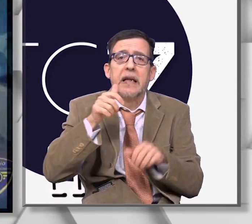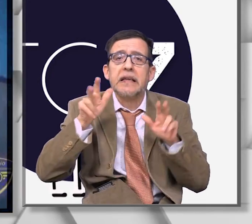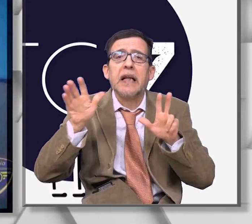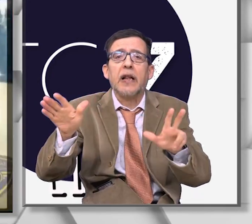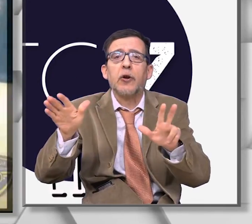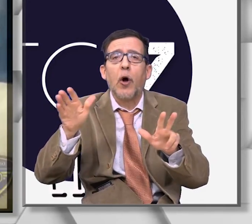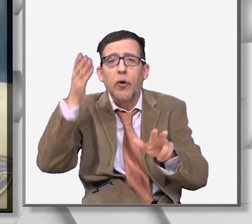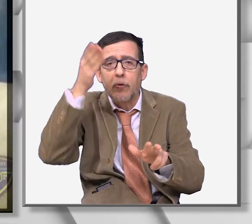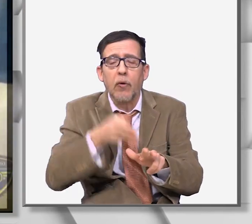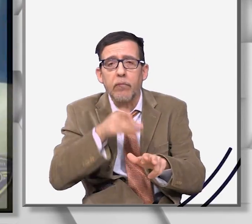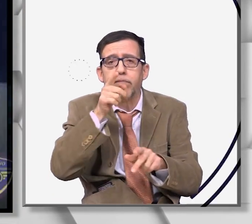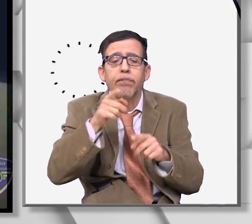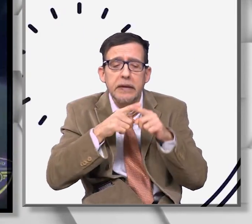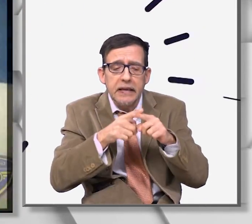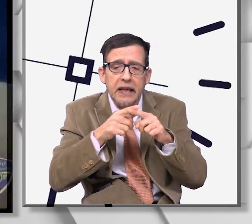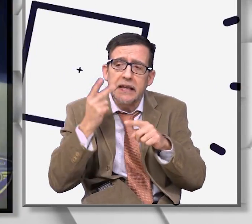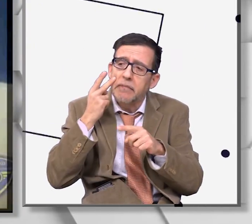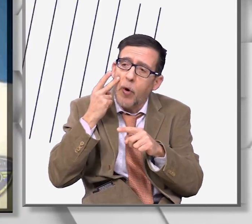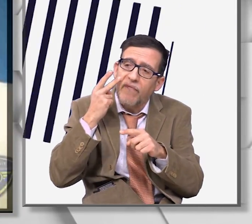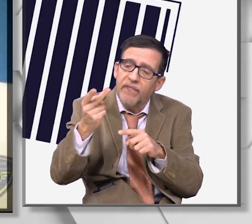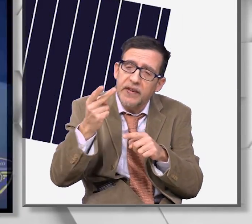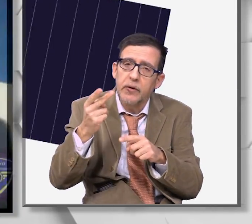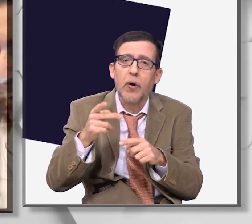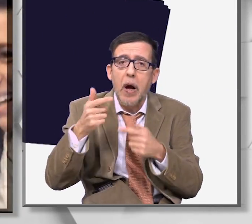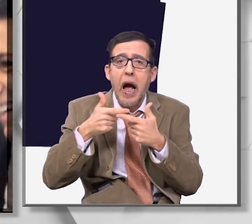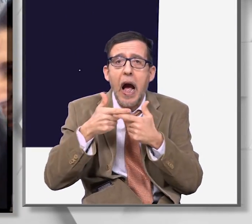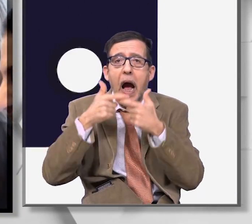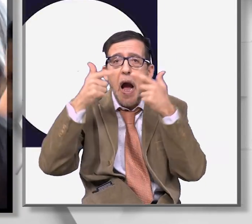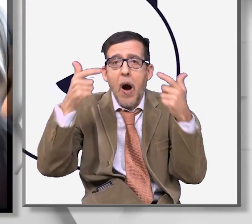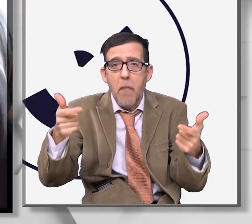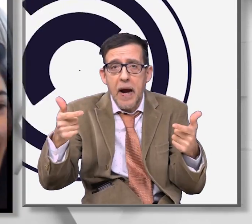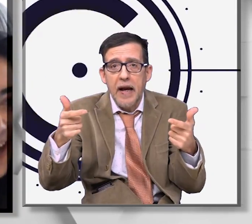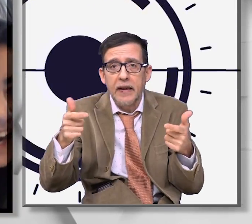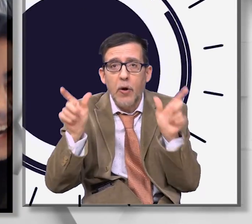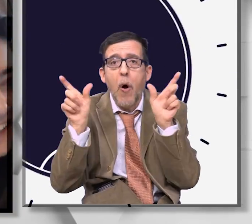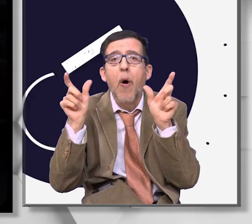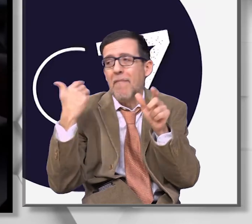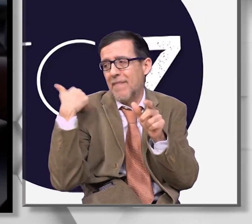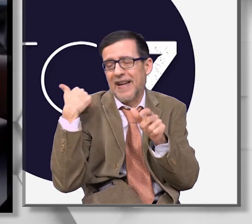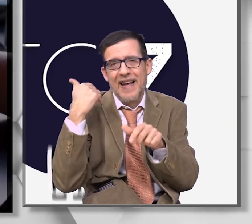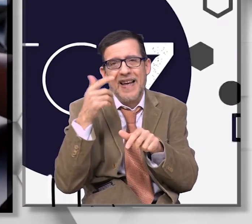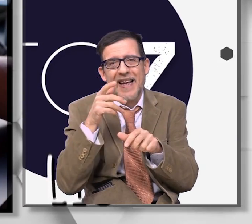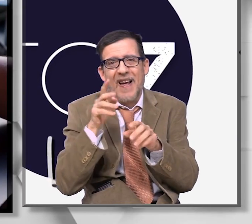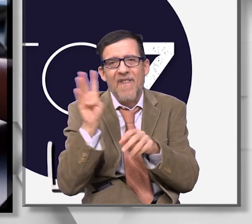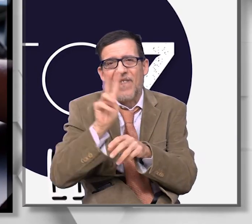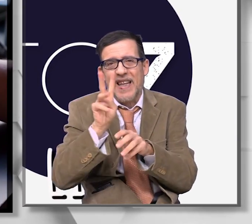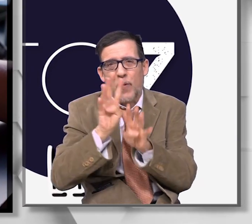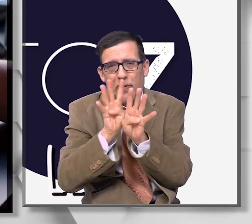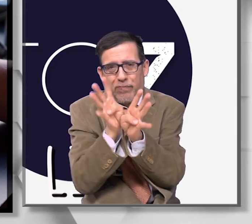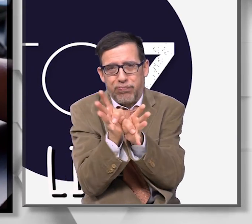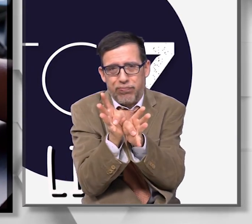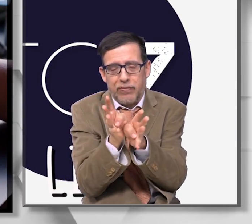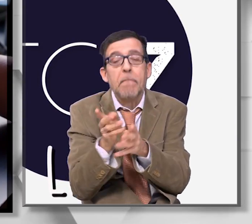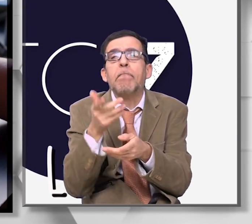di essere stato testimone ma il fenomeno si è ampliato a seguito dell'opa da un ora si tratta di capire quali siano i dati della